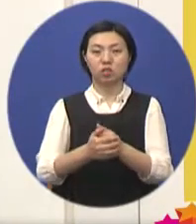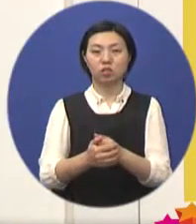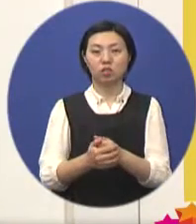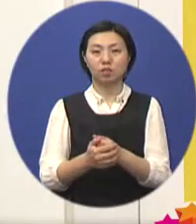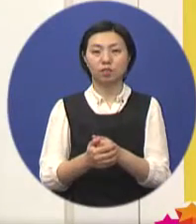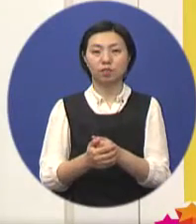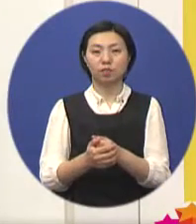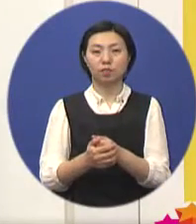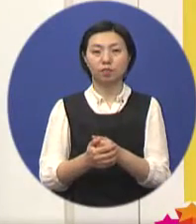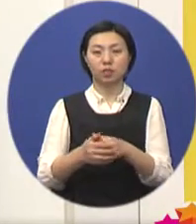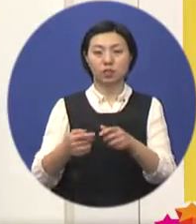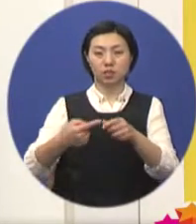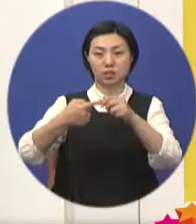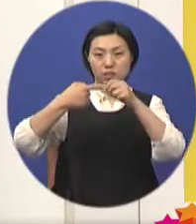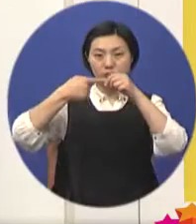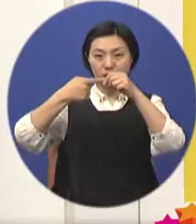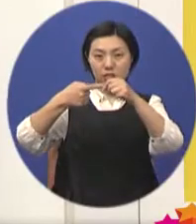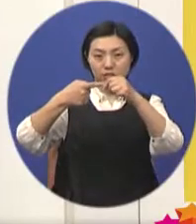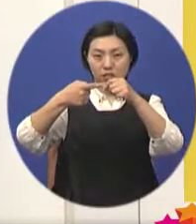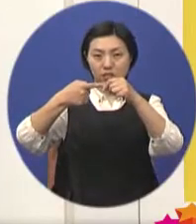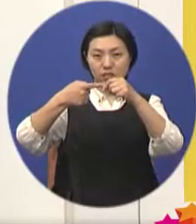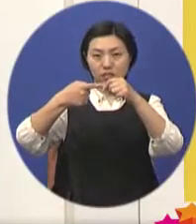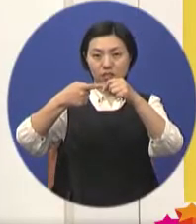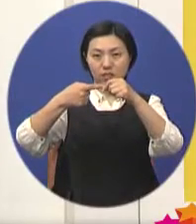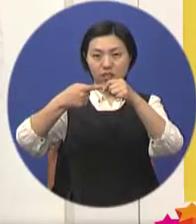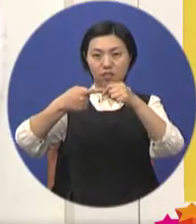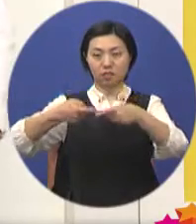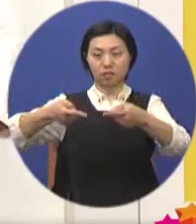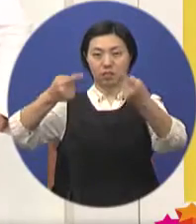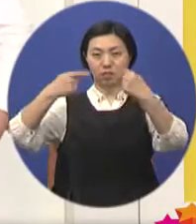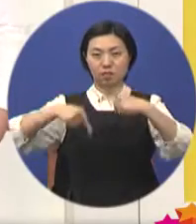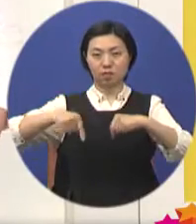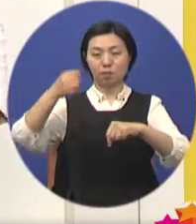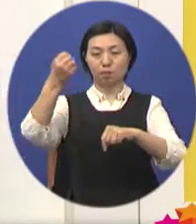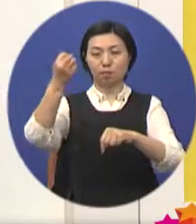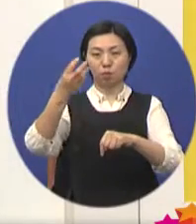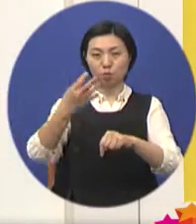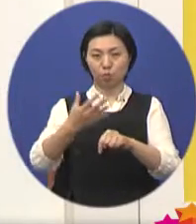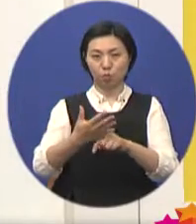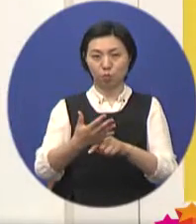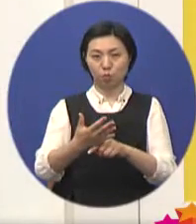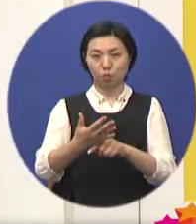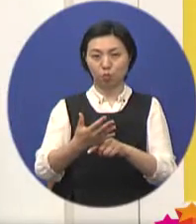자, 장원입니다. 참가번호 얼씨구